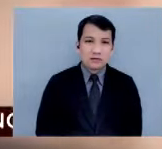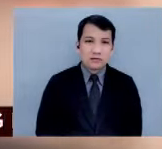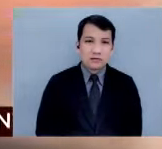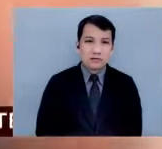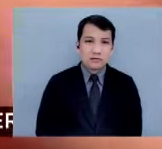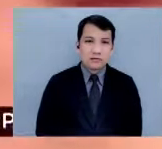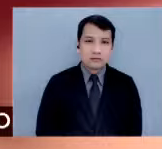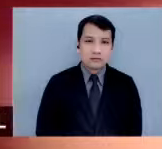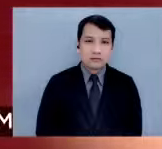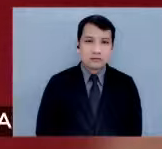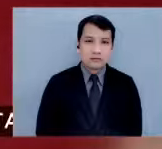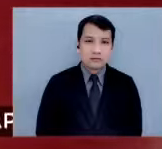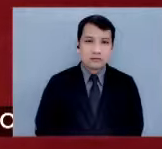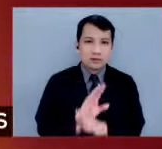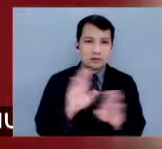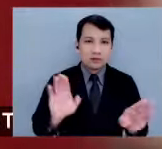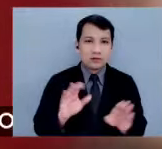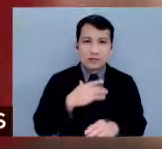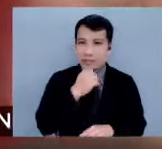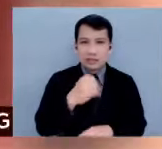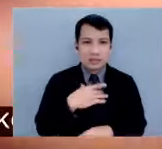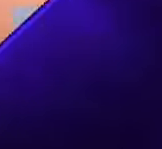No, I don't like it.